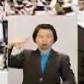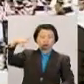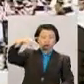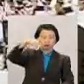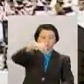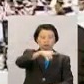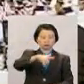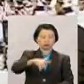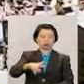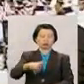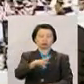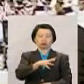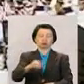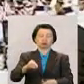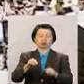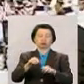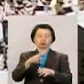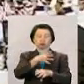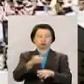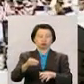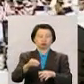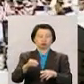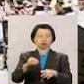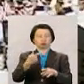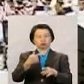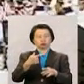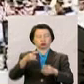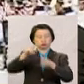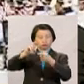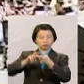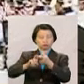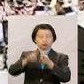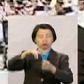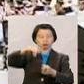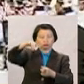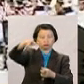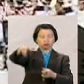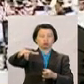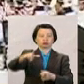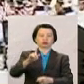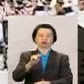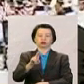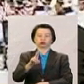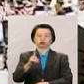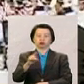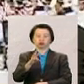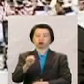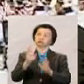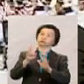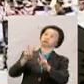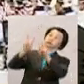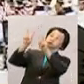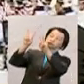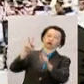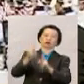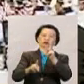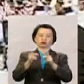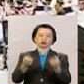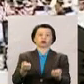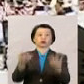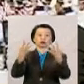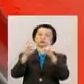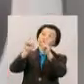Pilatus PC-7 Mark III dan aksi akrobatik pesawat pejuang TUDM turut memukau perhatian ramai.